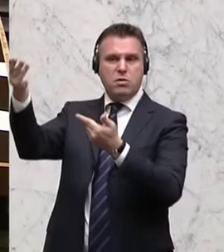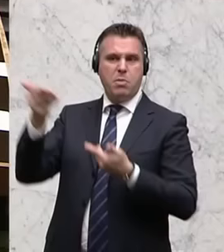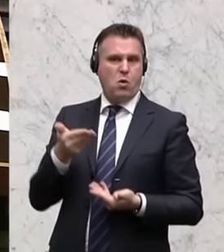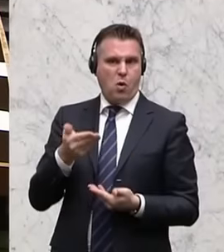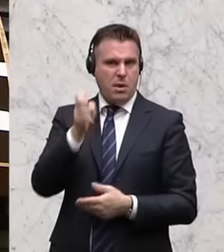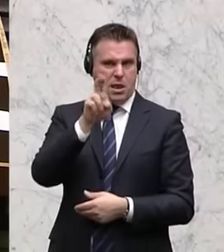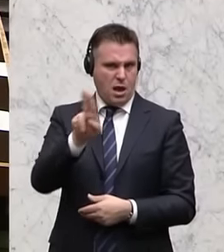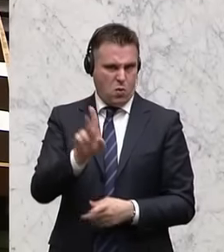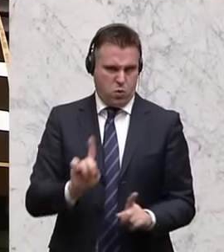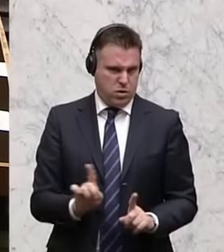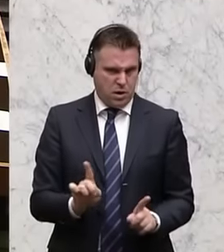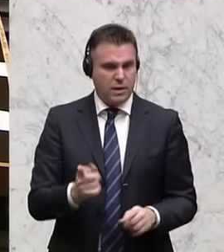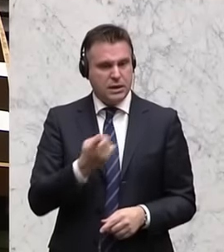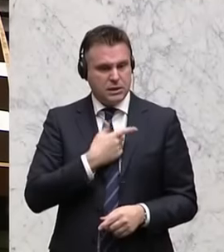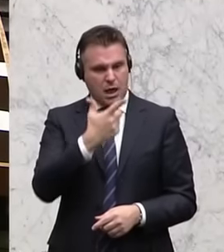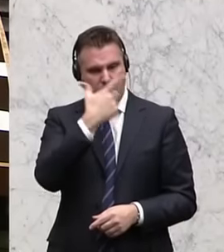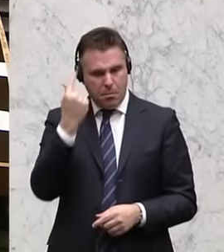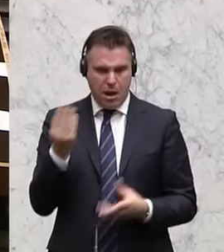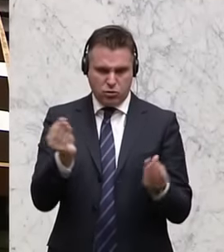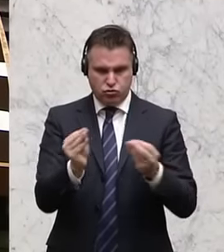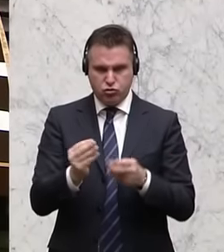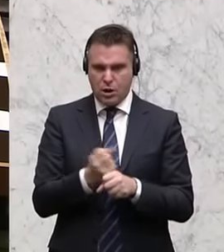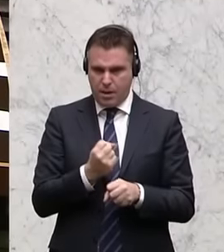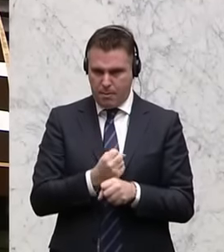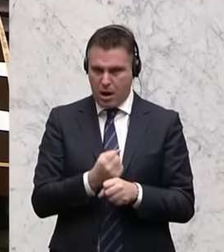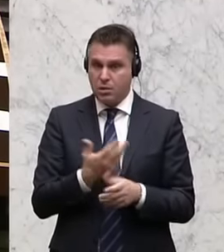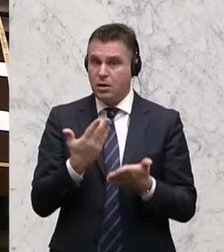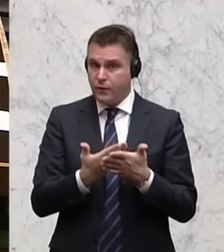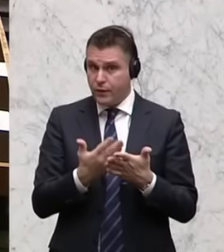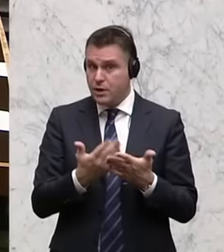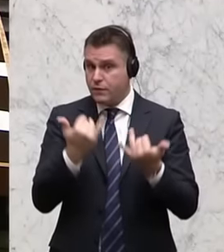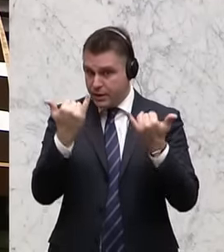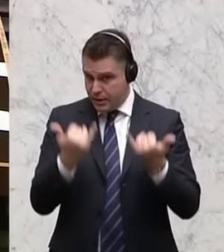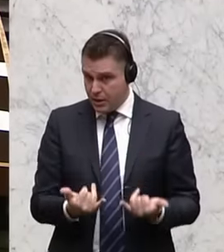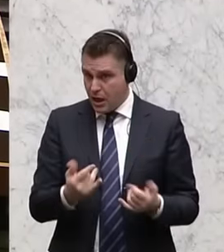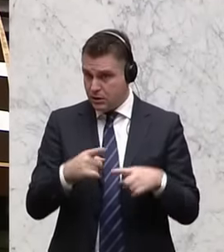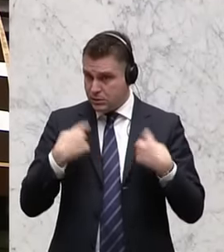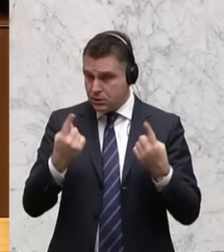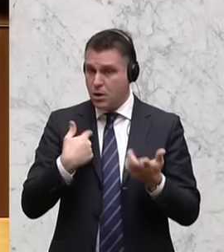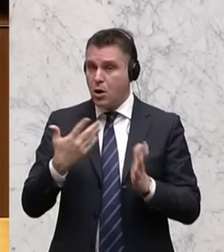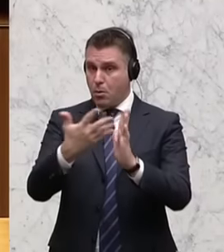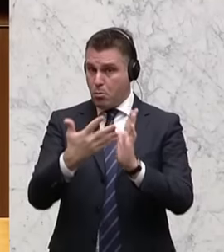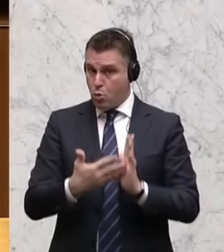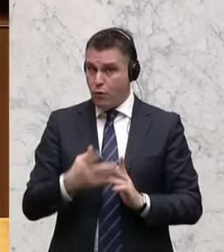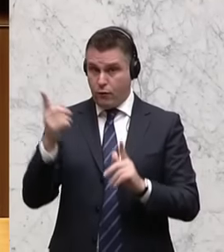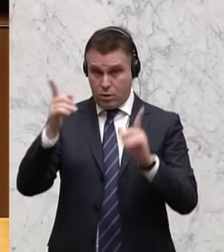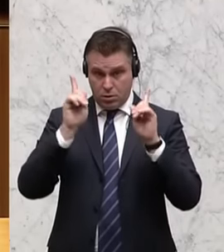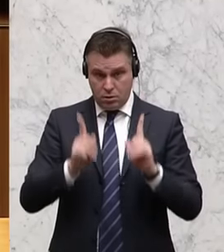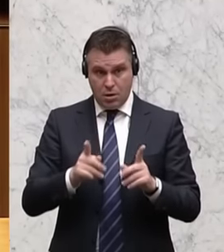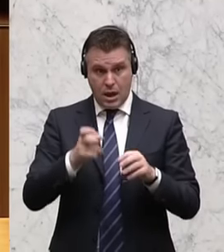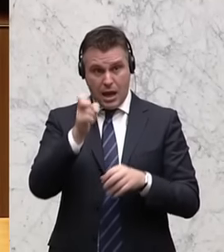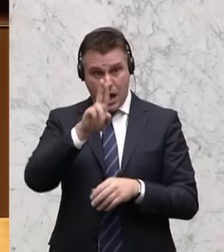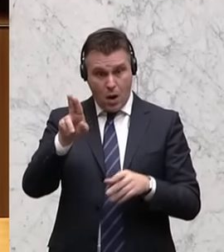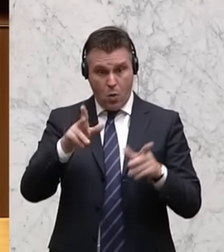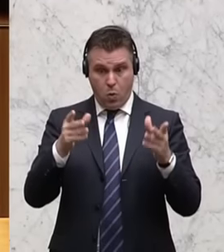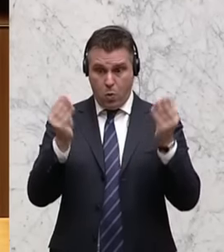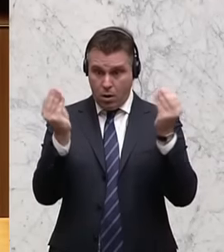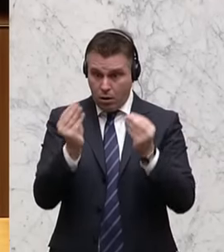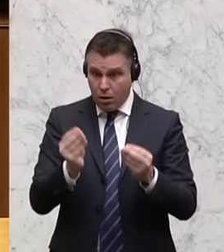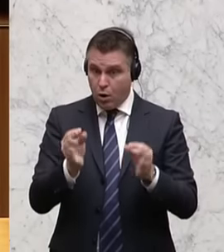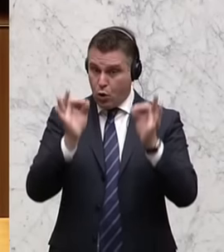Staatenwerk, sagen wir es mal so. Ja. Das heißt, wir müssen überprüfen, in jedem Zeitpunkt und auch jetzt, ist dieses Konstrukt weiterhin sinnvoll, ist es im